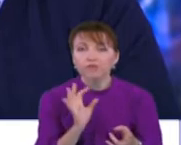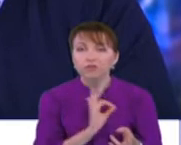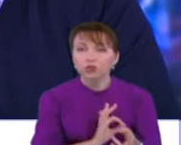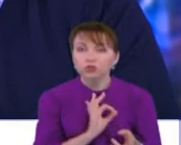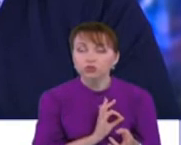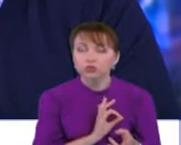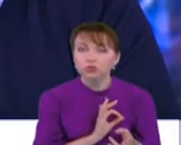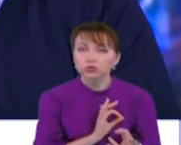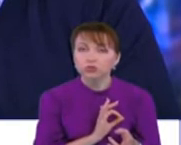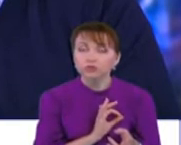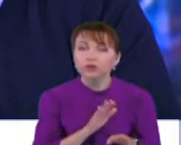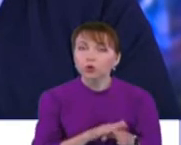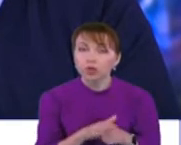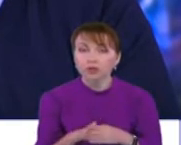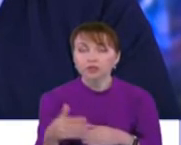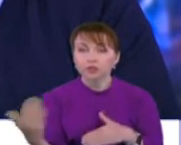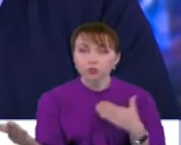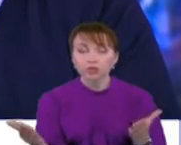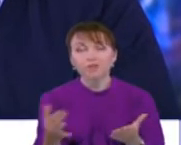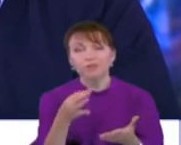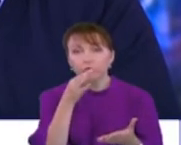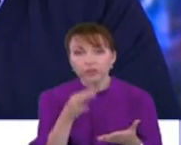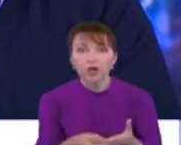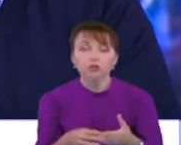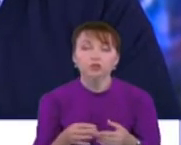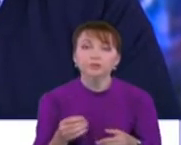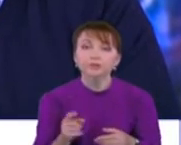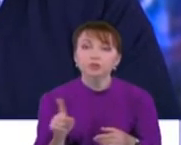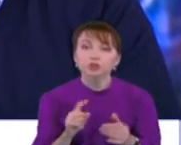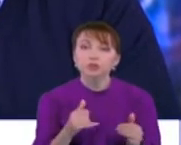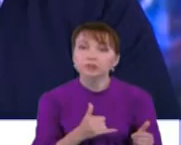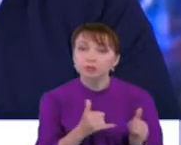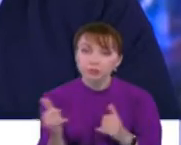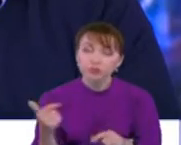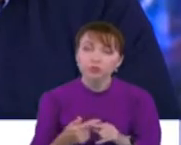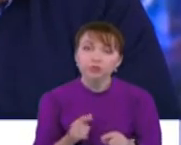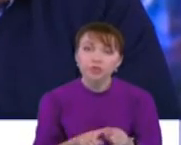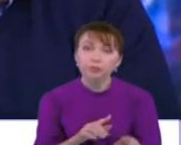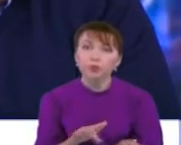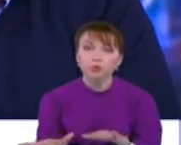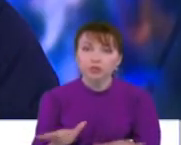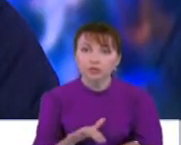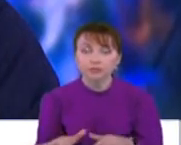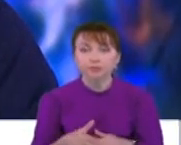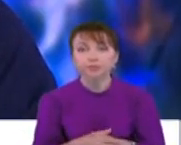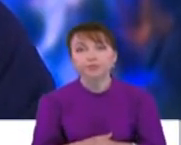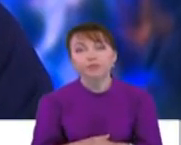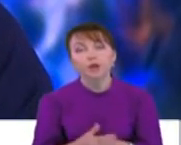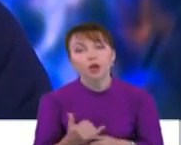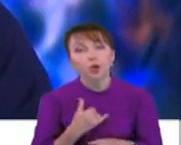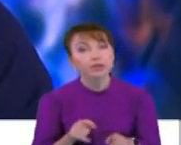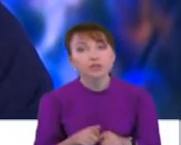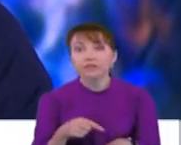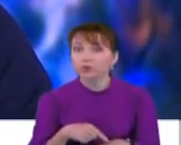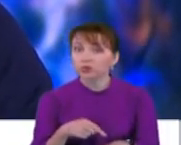і відповідних, так сказати, дій і відповідальності по цьому, по забезпеченню цього процесу. Пане Сергію, от в мене таке відчуття,